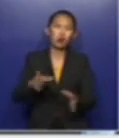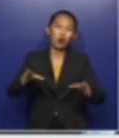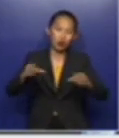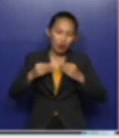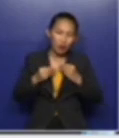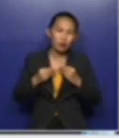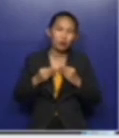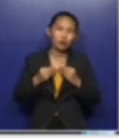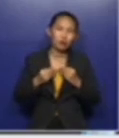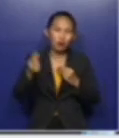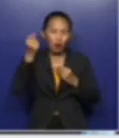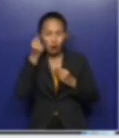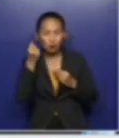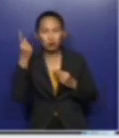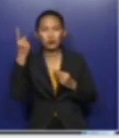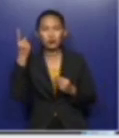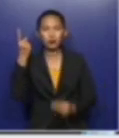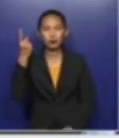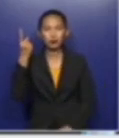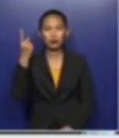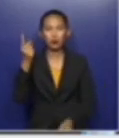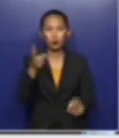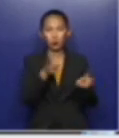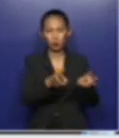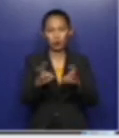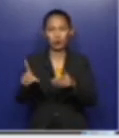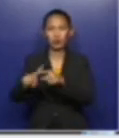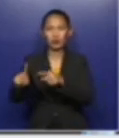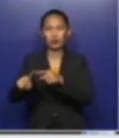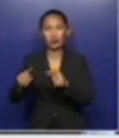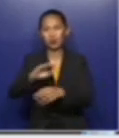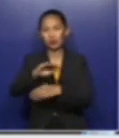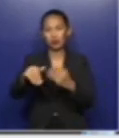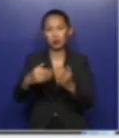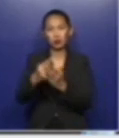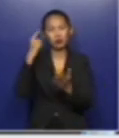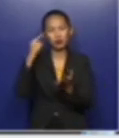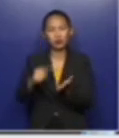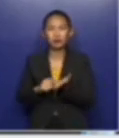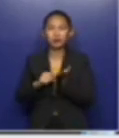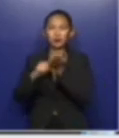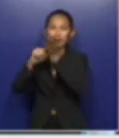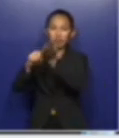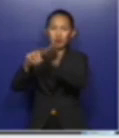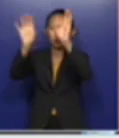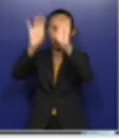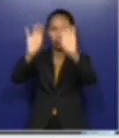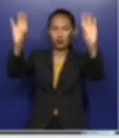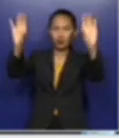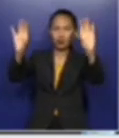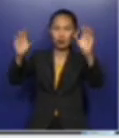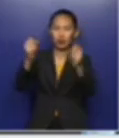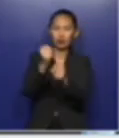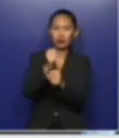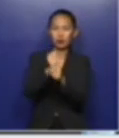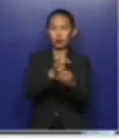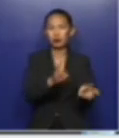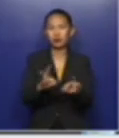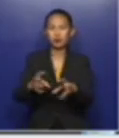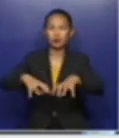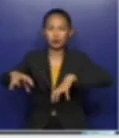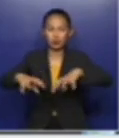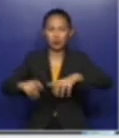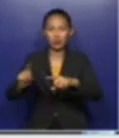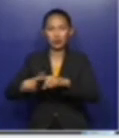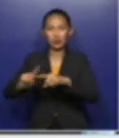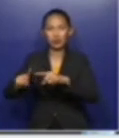ใจมาตรการเหล่านี้ขอให้เพื่อนสมาชิกได้มีมติส่งไปให้รัฐบาลเพื่อรับไปดำเนินการแก้ไขปัญหาเพื่อเป็นประ